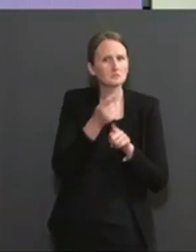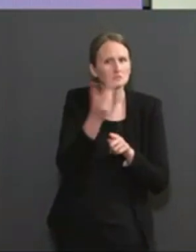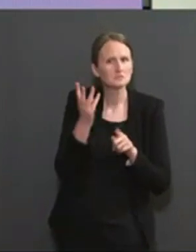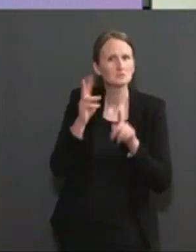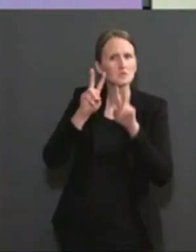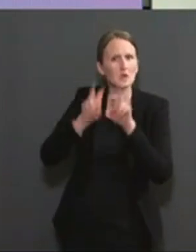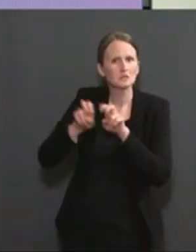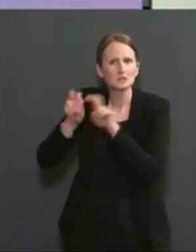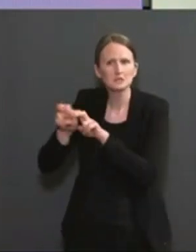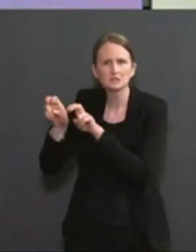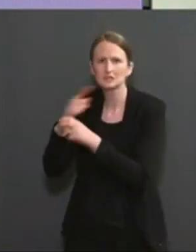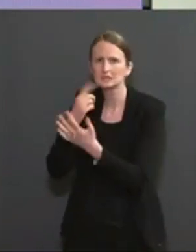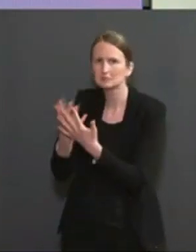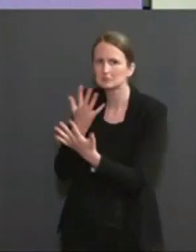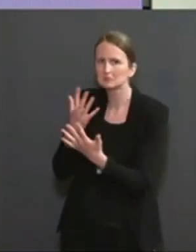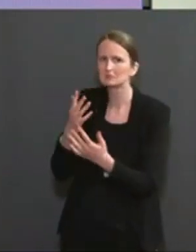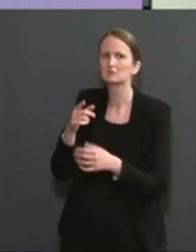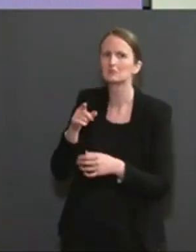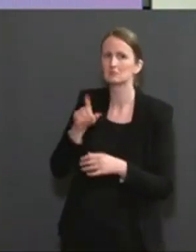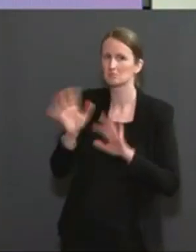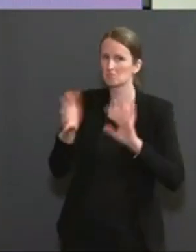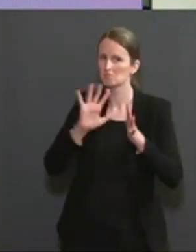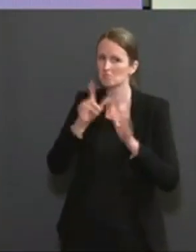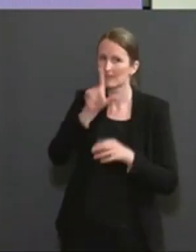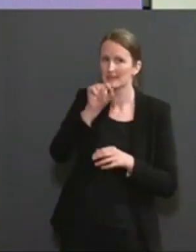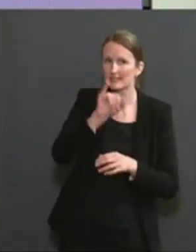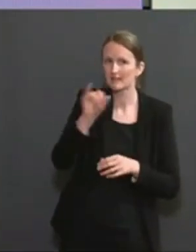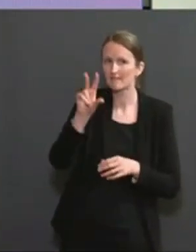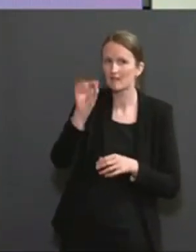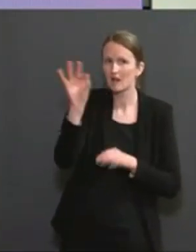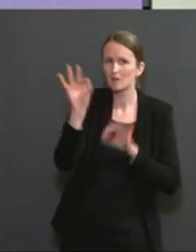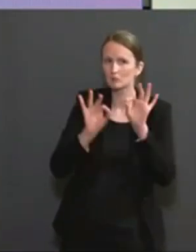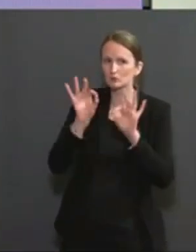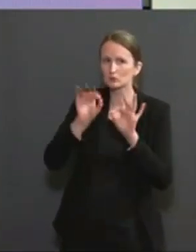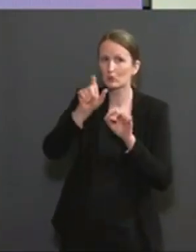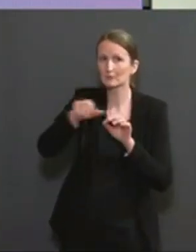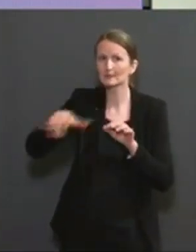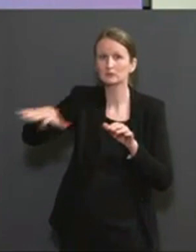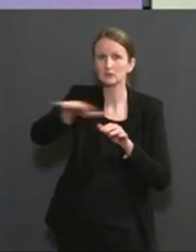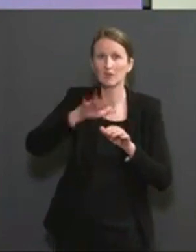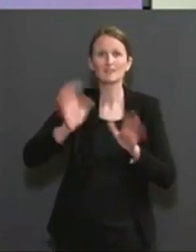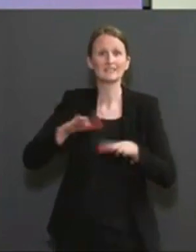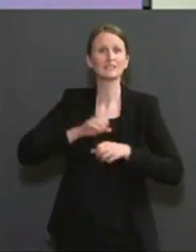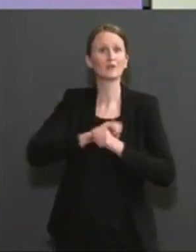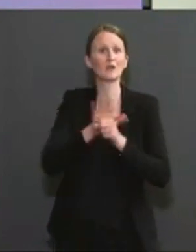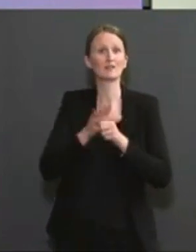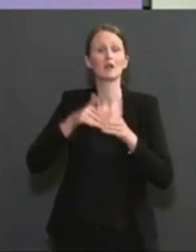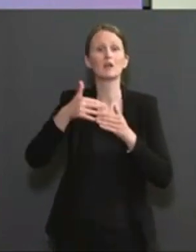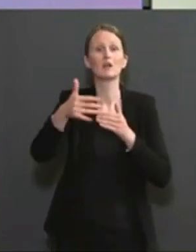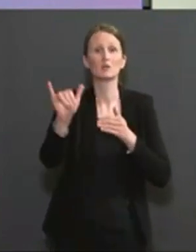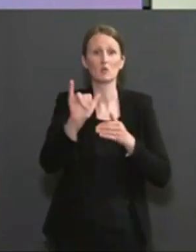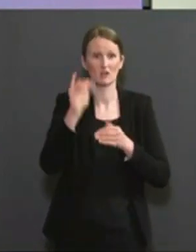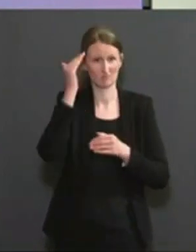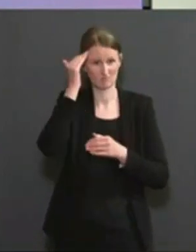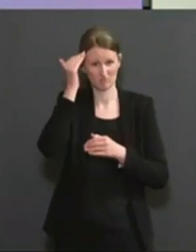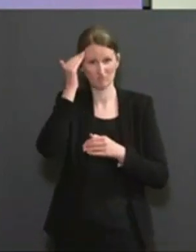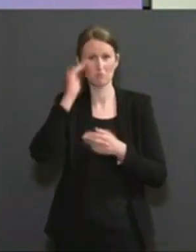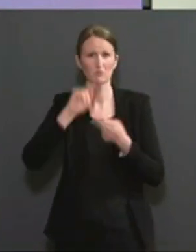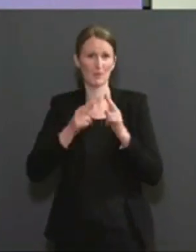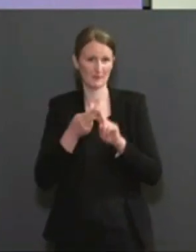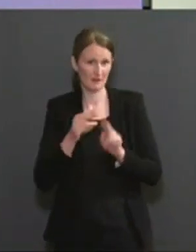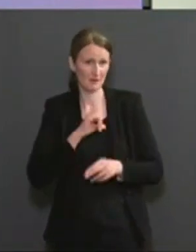10-20%, des plaintes psychologiques de type dépression, anxiété, problèmes de changement d'humeur